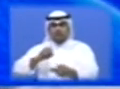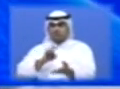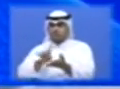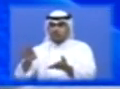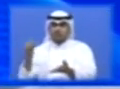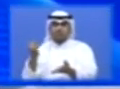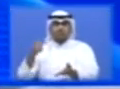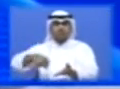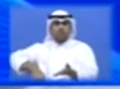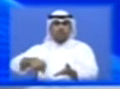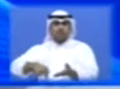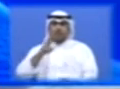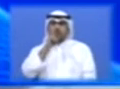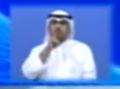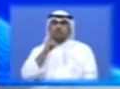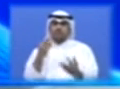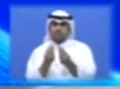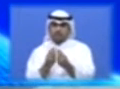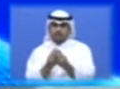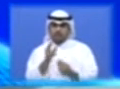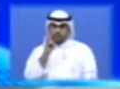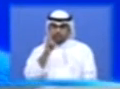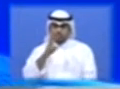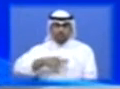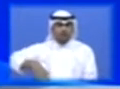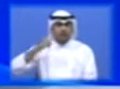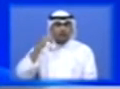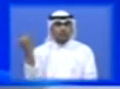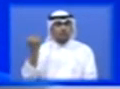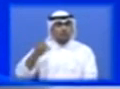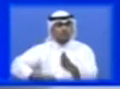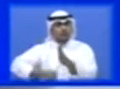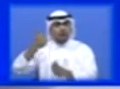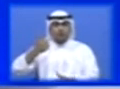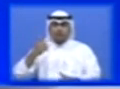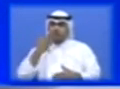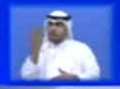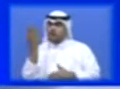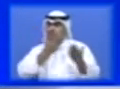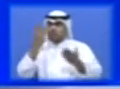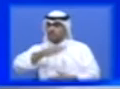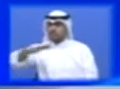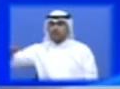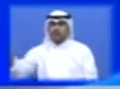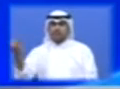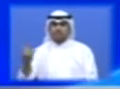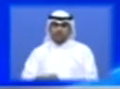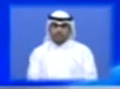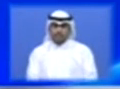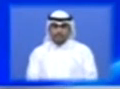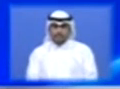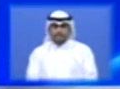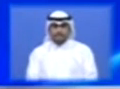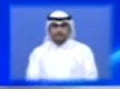في التعامل مع أي حادث مع وضع مصلحة الطالب في الاعتبار، لا سيما المتعلقة بالنواحي